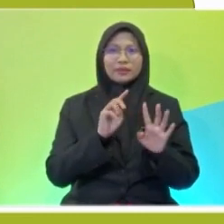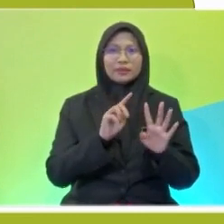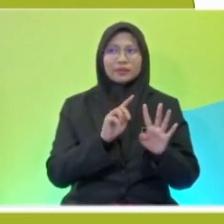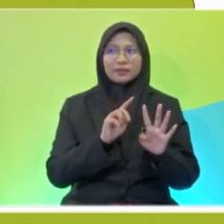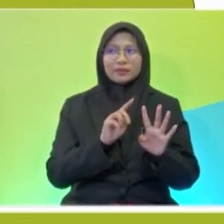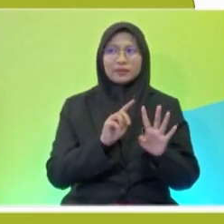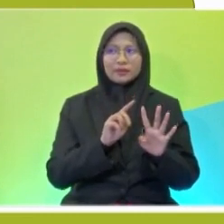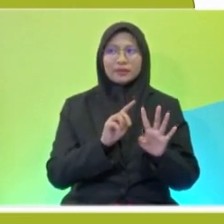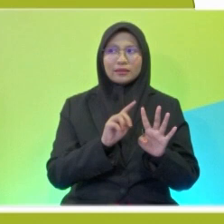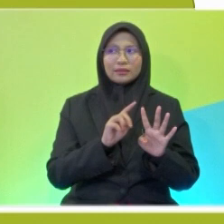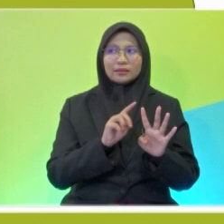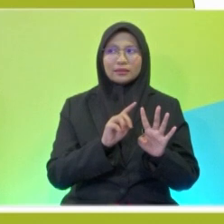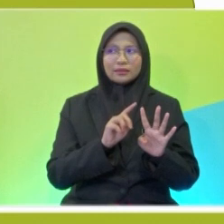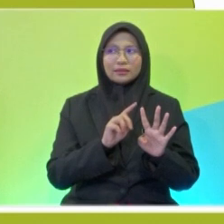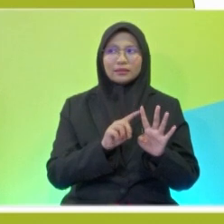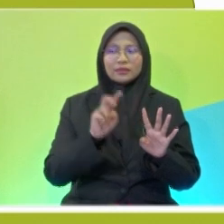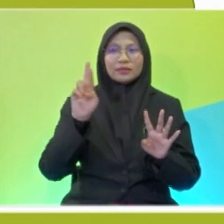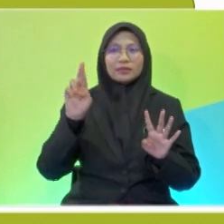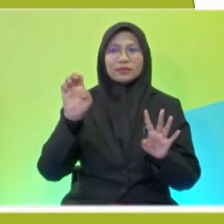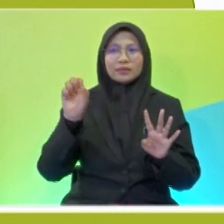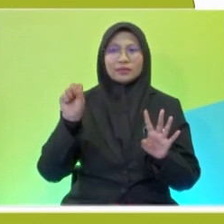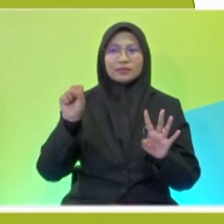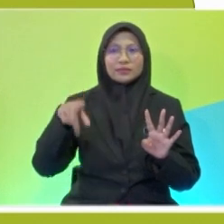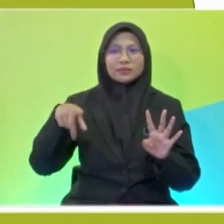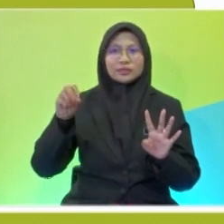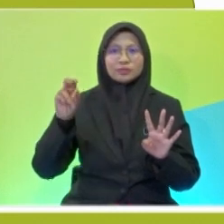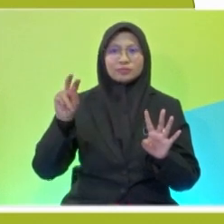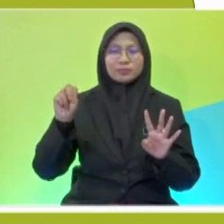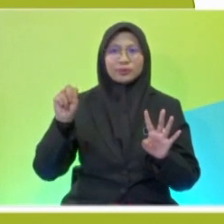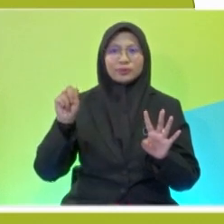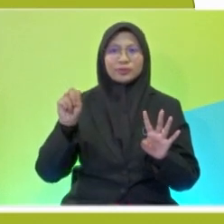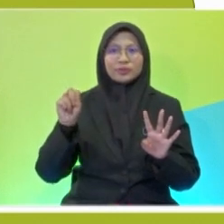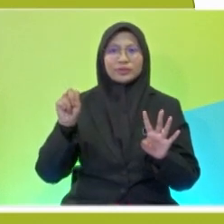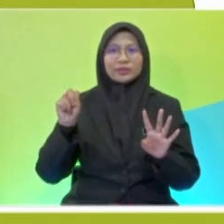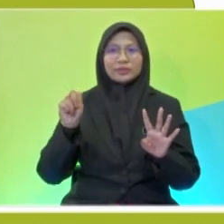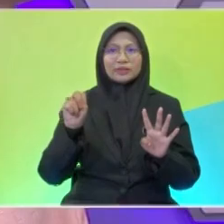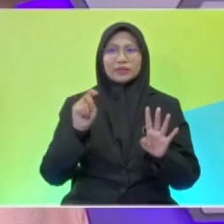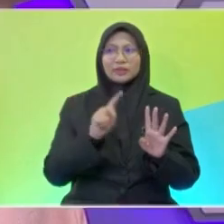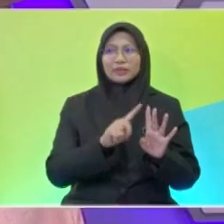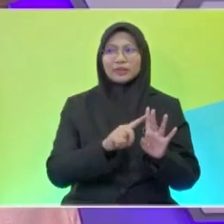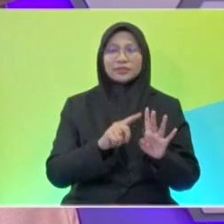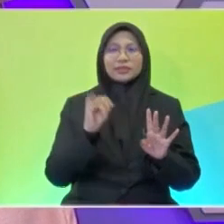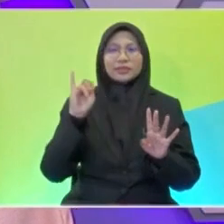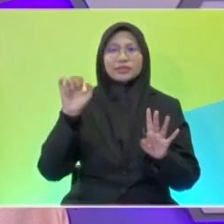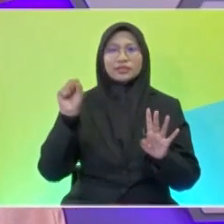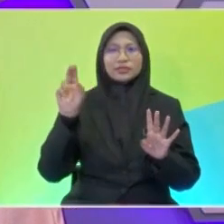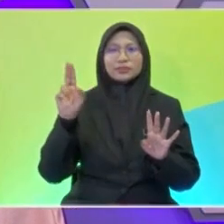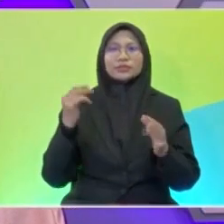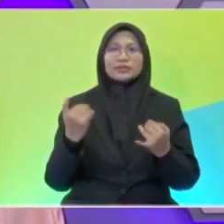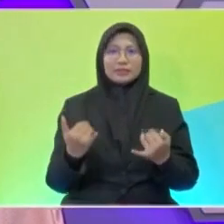terdapat juga soalnya soal-soalan yang berkaitan dengan isu-isu semester yang berkaitan dengan penjagaan warga emas